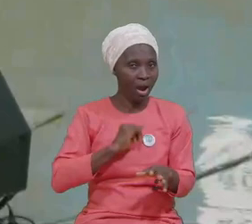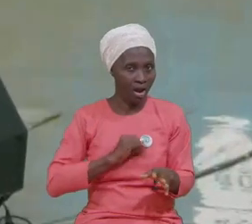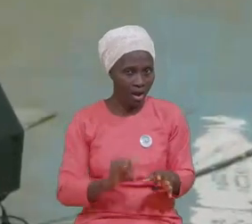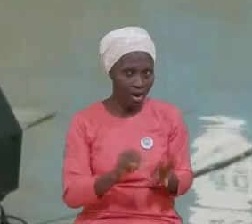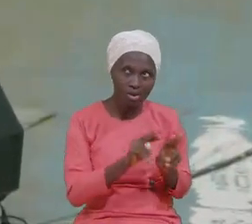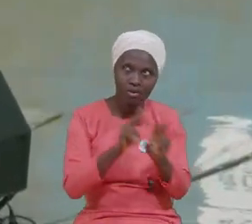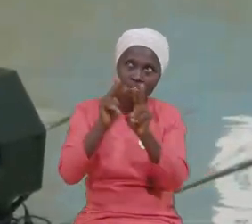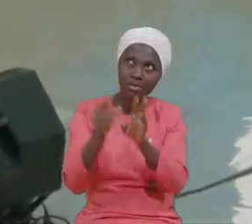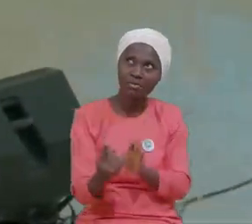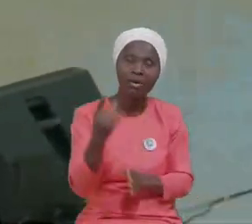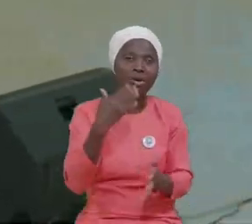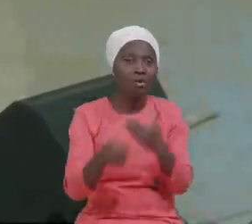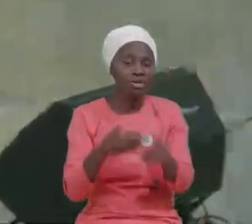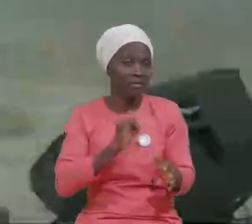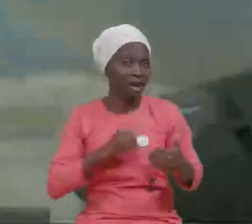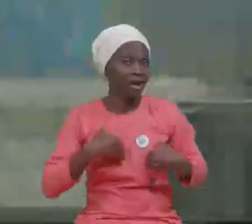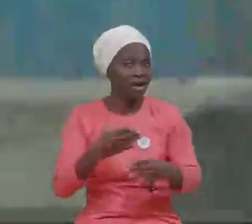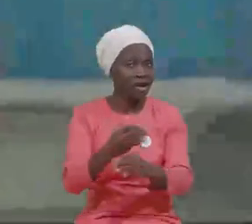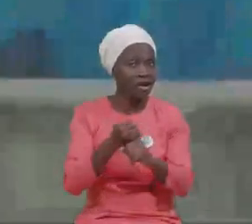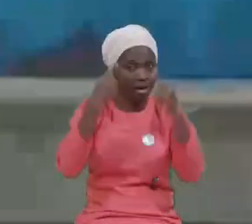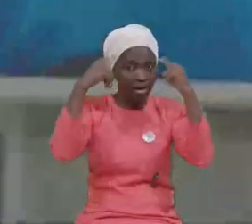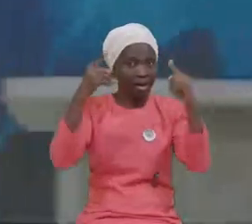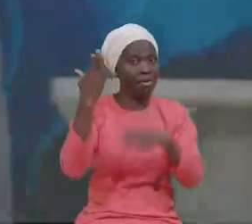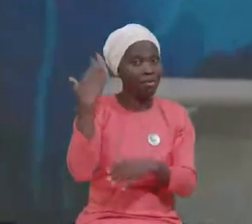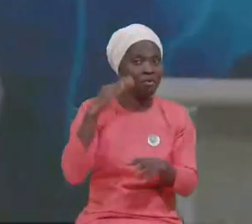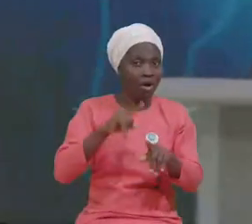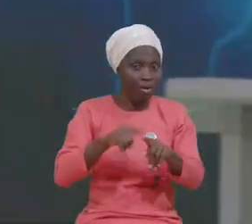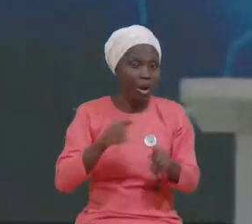de l'avant. Quelque chose que j'ai réalisé, j'ai